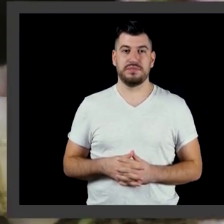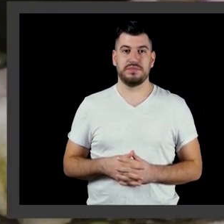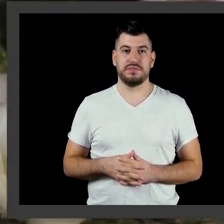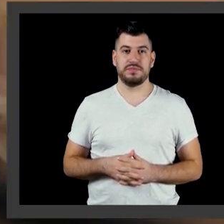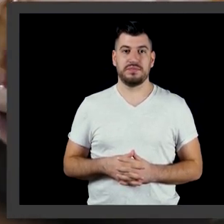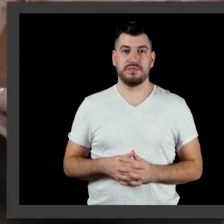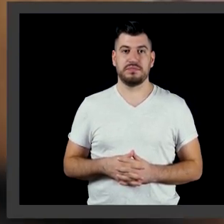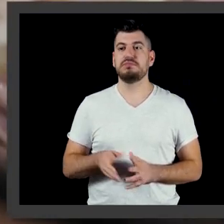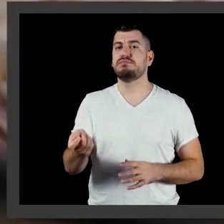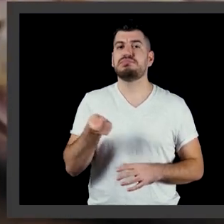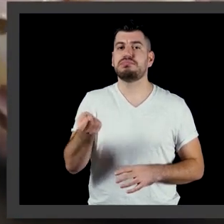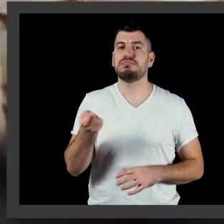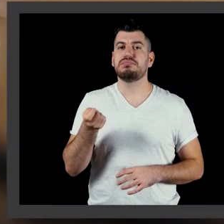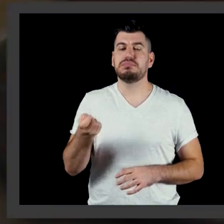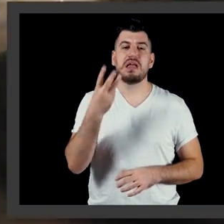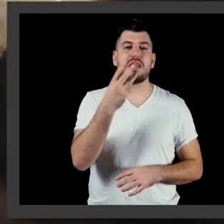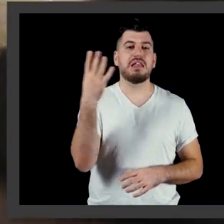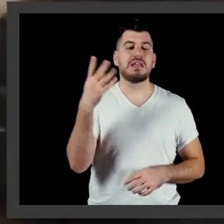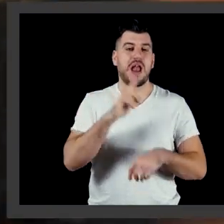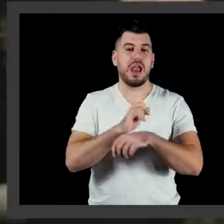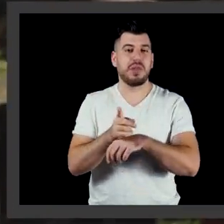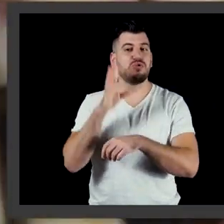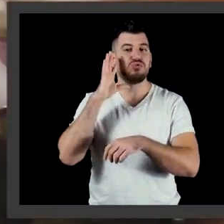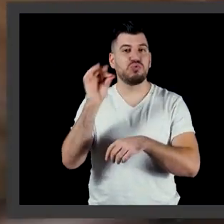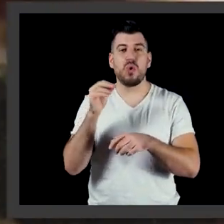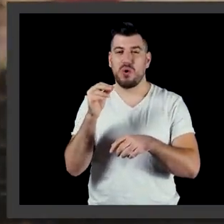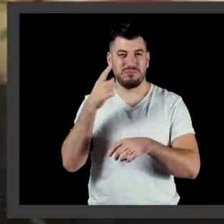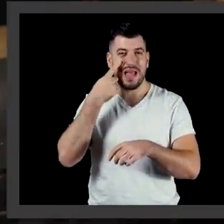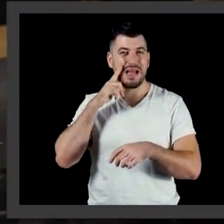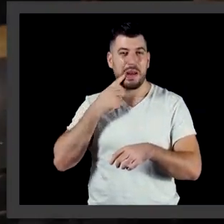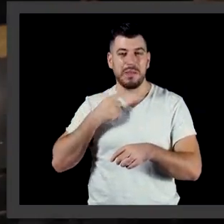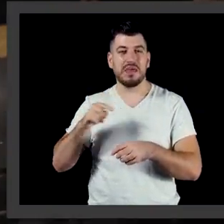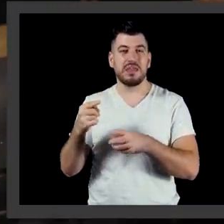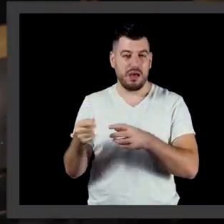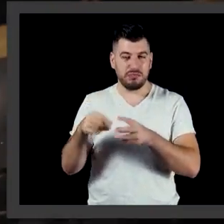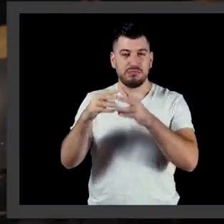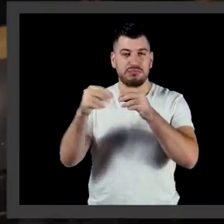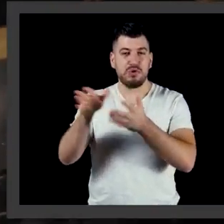Και σοτάρουμε για 3-4 λεπτά μέχρι να καραμελώσουν τα κρεμμύδια.